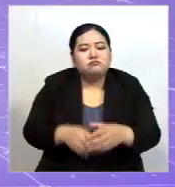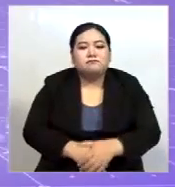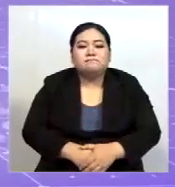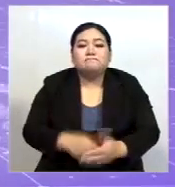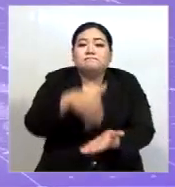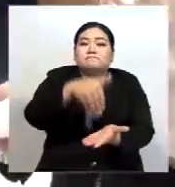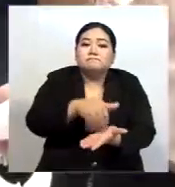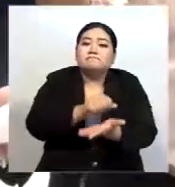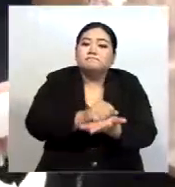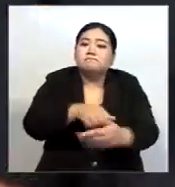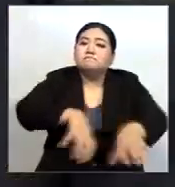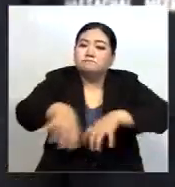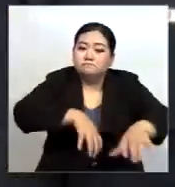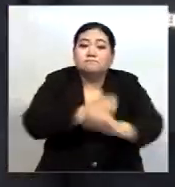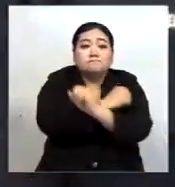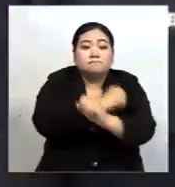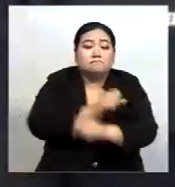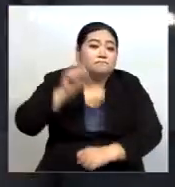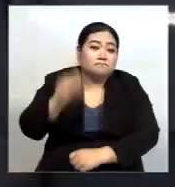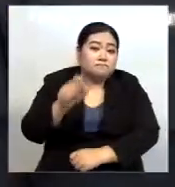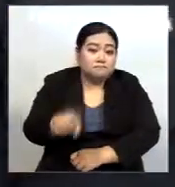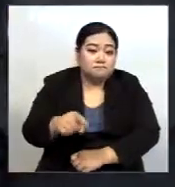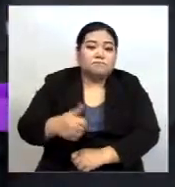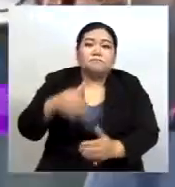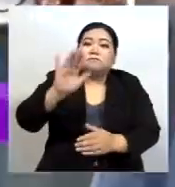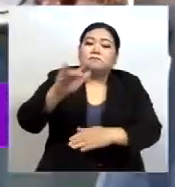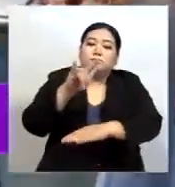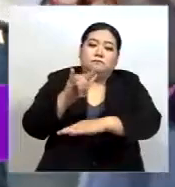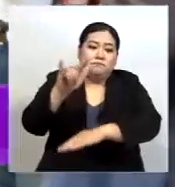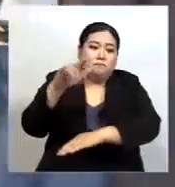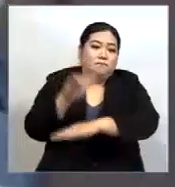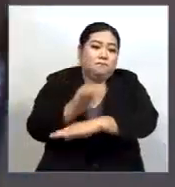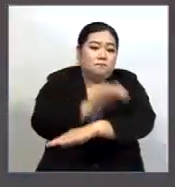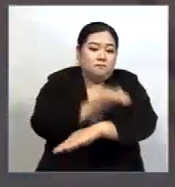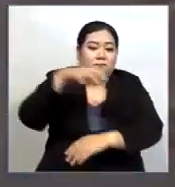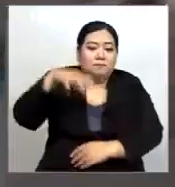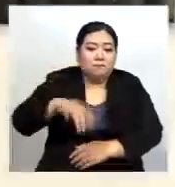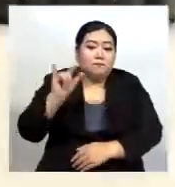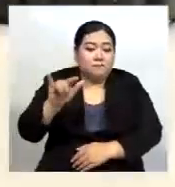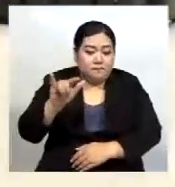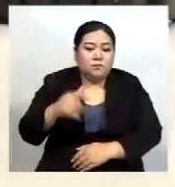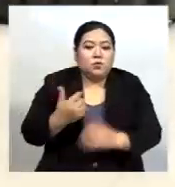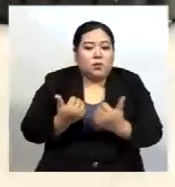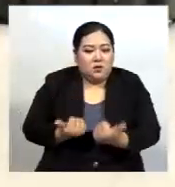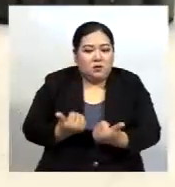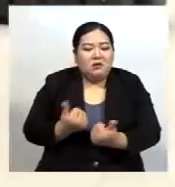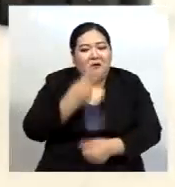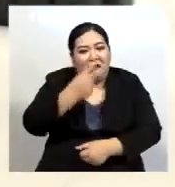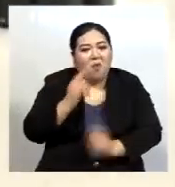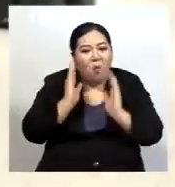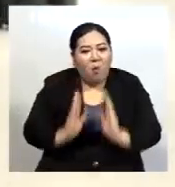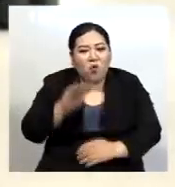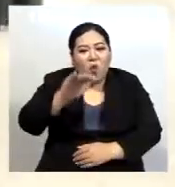โดยทางด้านของศูนย์ปฏิบัติการภาวะฉุกเฉินท่าอากาศยานสุวรรณภูมิได้รายงานภาพรวมนะฮะการเดินทางผ่านท่าอากาศยานสุวรรณภูมิพบว่าตอน